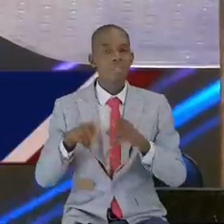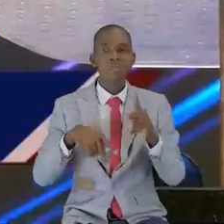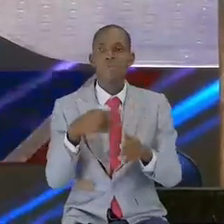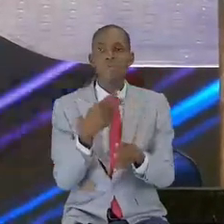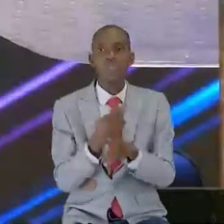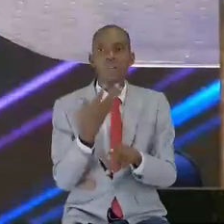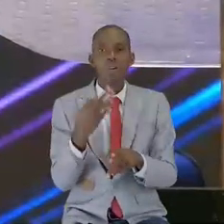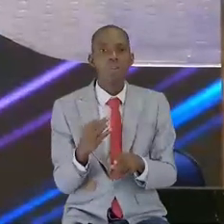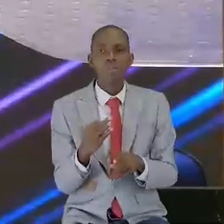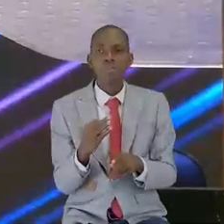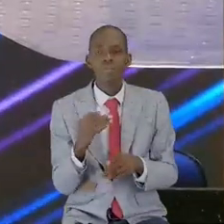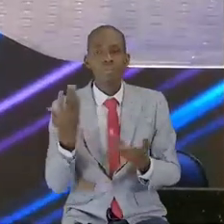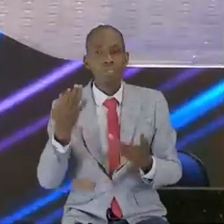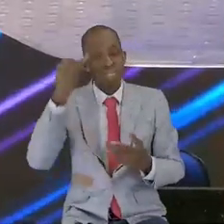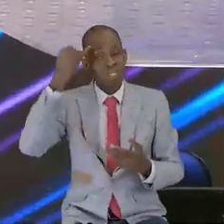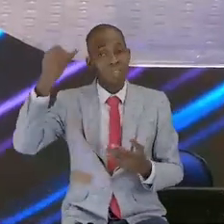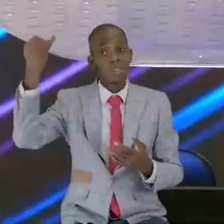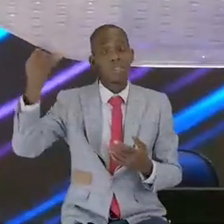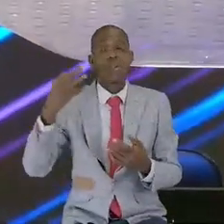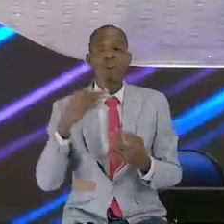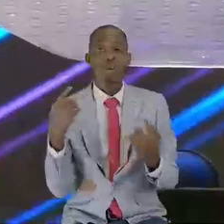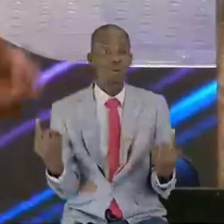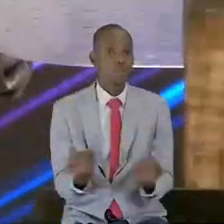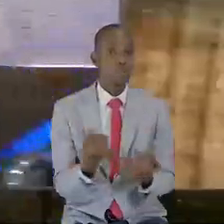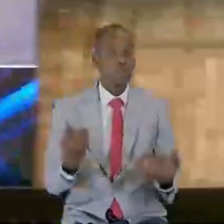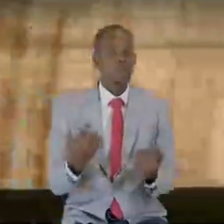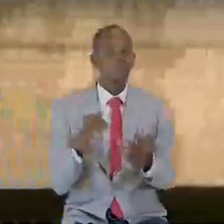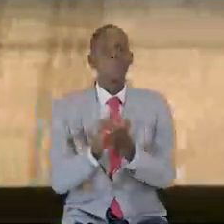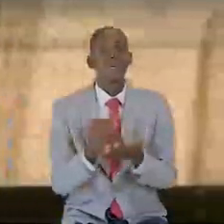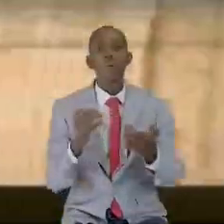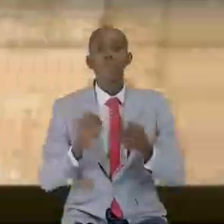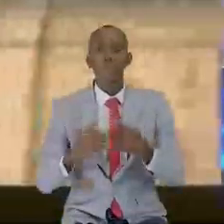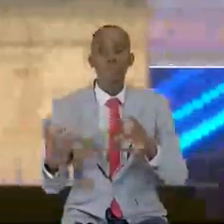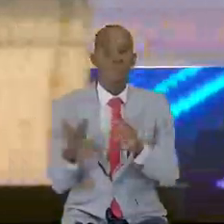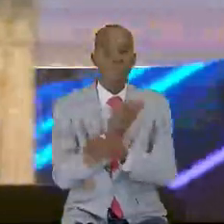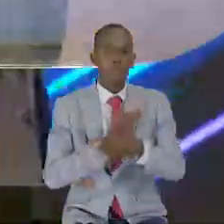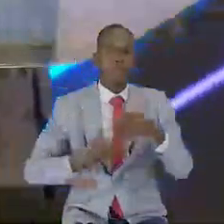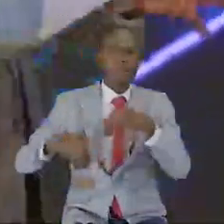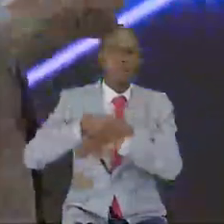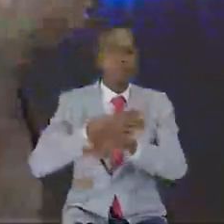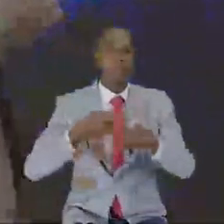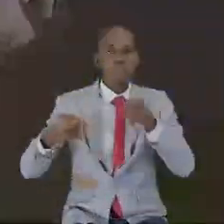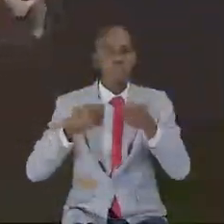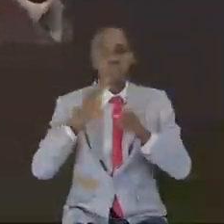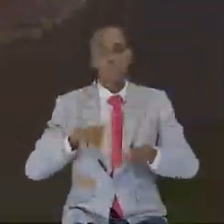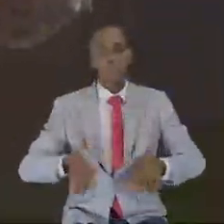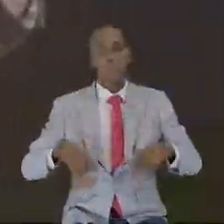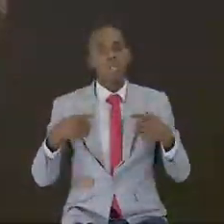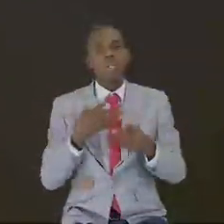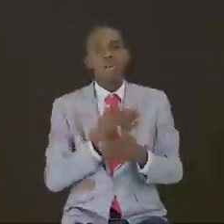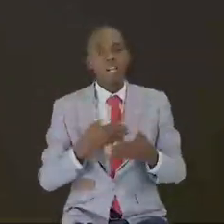de toutes les idéologies du péché qui veulent prendre, dominer ta